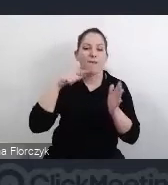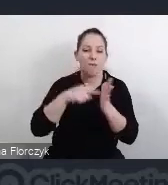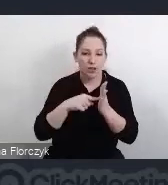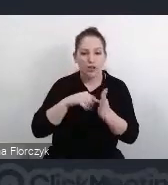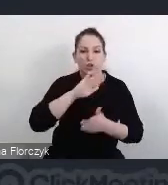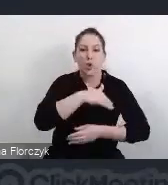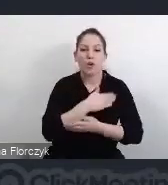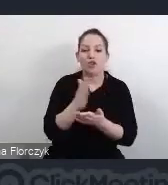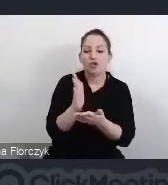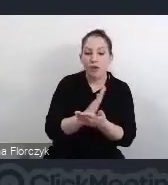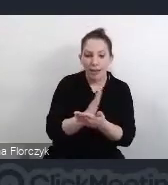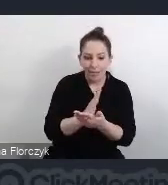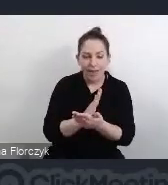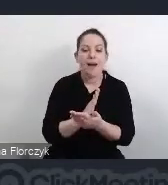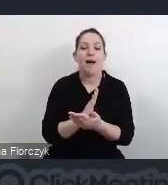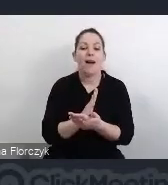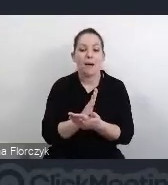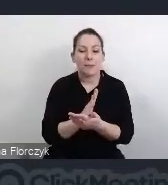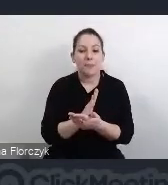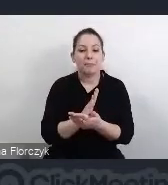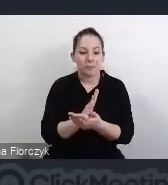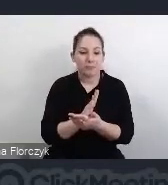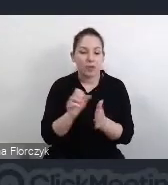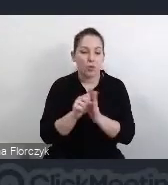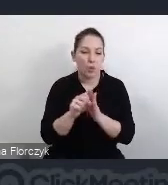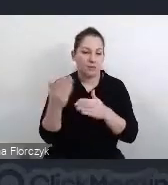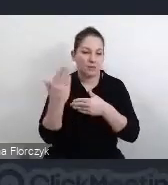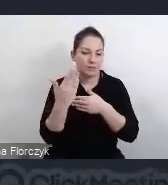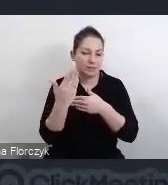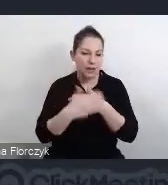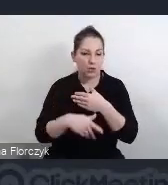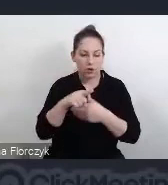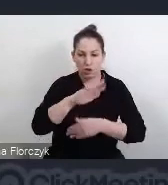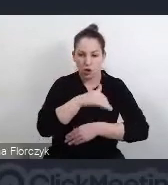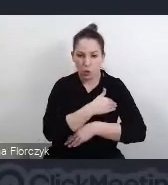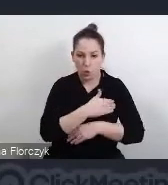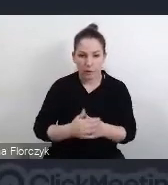szkołach średnich, aż do zakończenia tej szkoły.